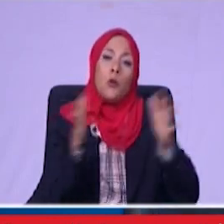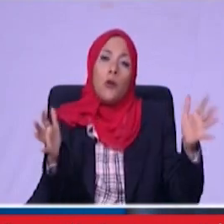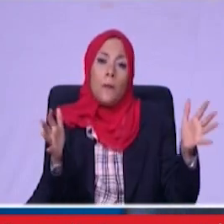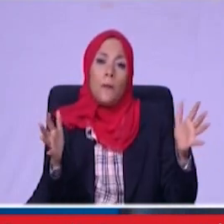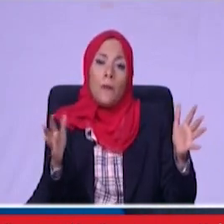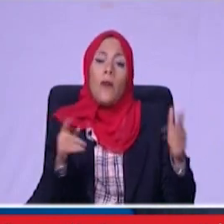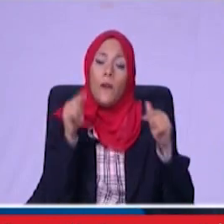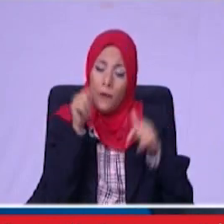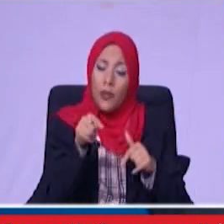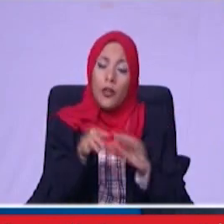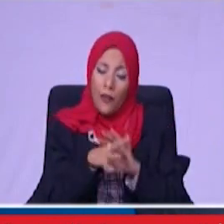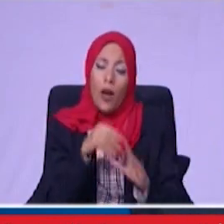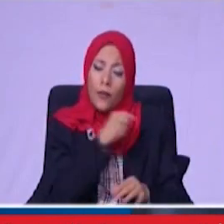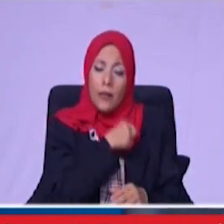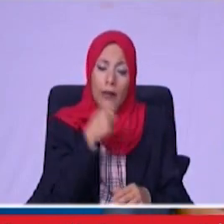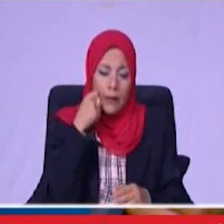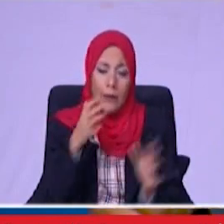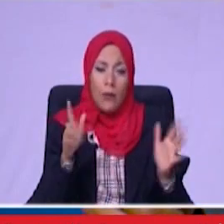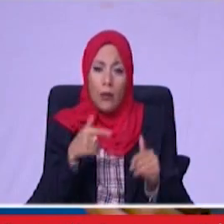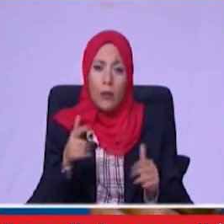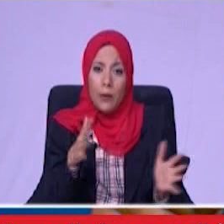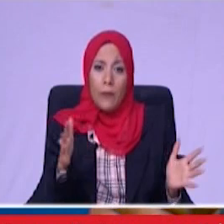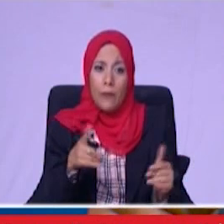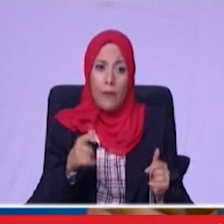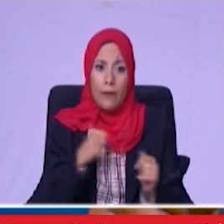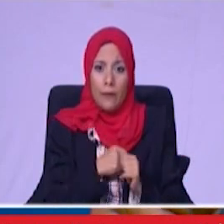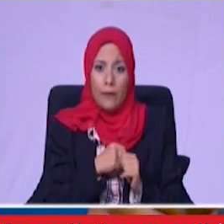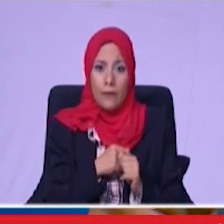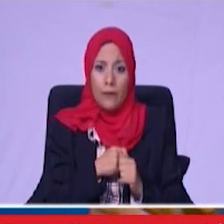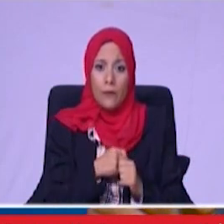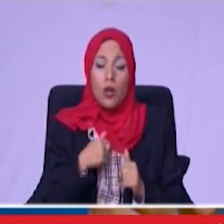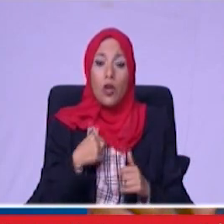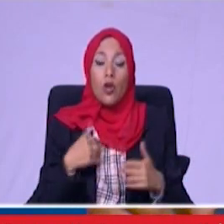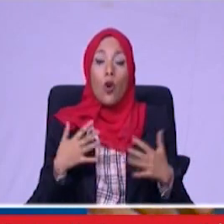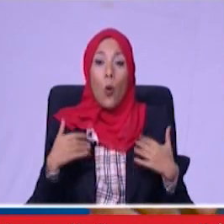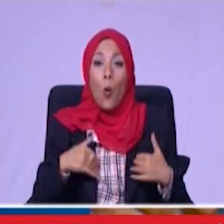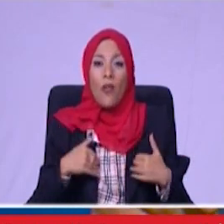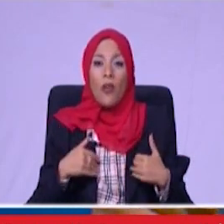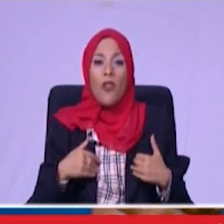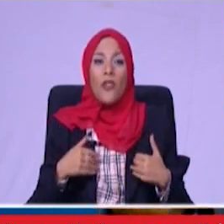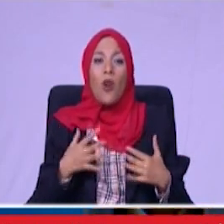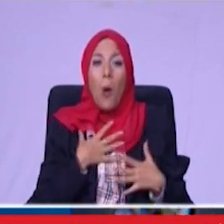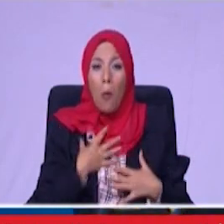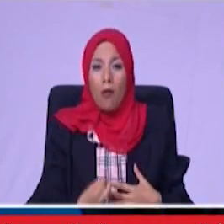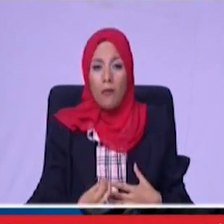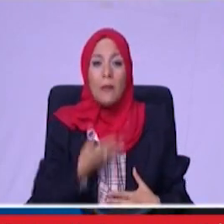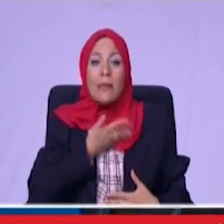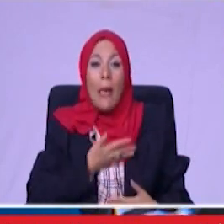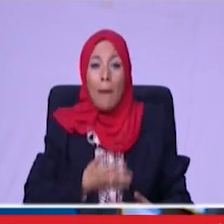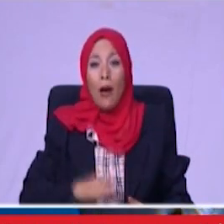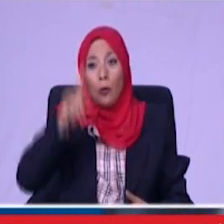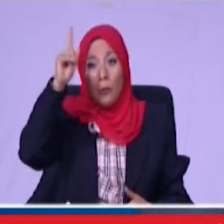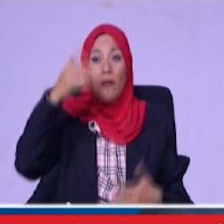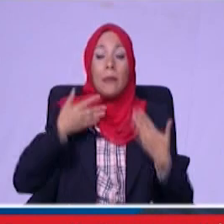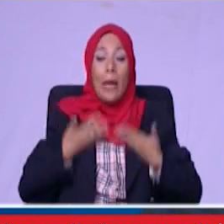في شفاعه خلي بال حضرتك الرحمه بتاعت هذه الشفاعه تنال المسلم